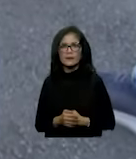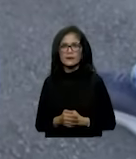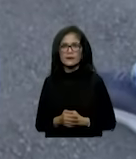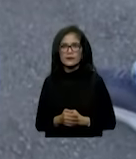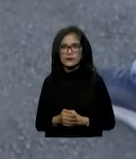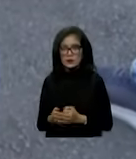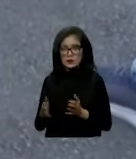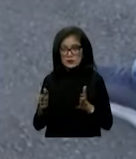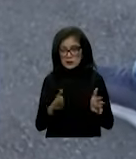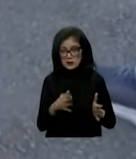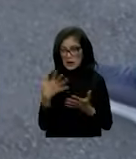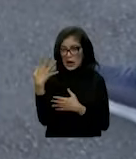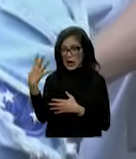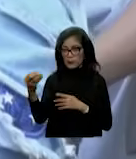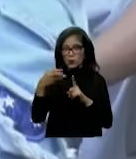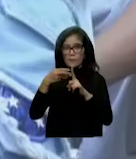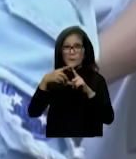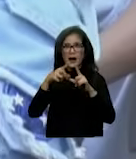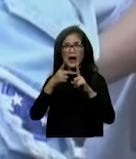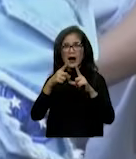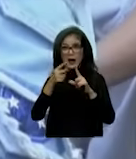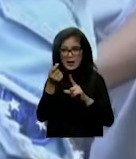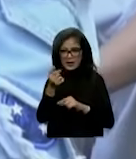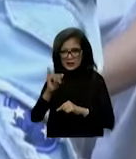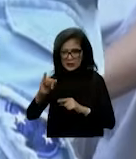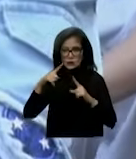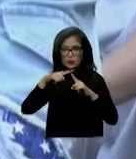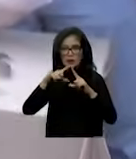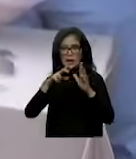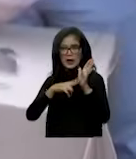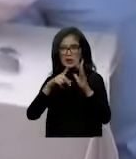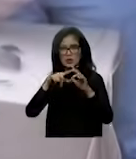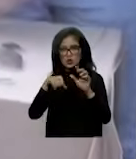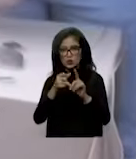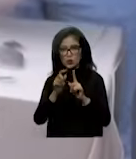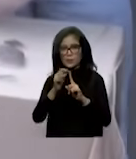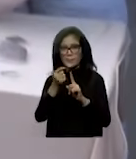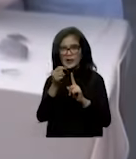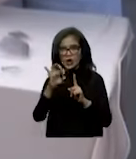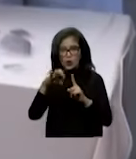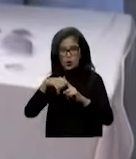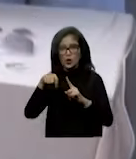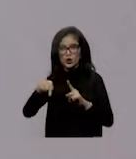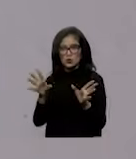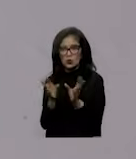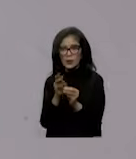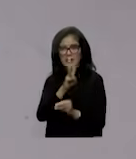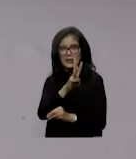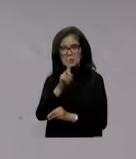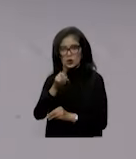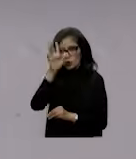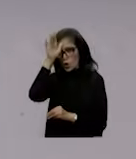Sementara itu di Kampung Muara Bahari, Tanjung Priok, Jakarta Utara, 31 orang pengguna dan pengedar narkoba ditangkap beserta barang